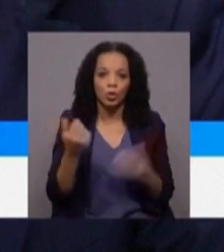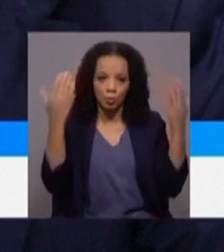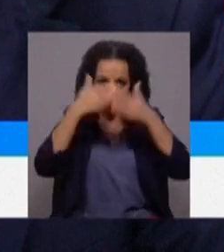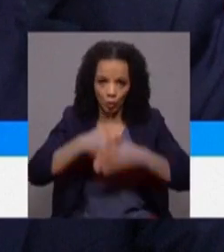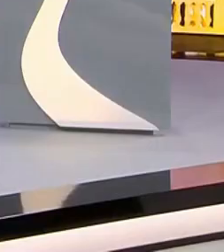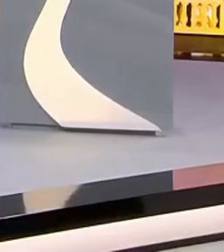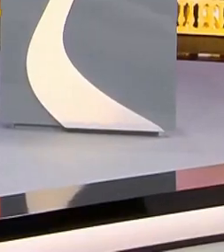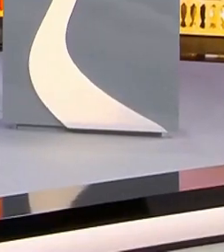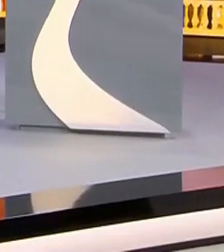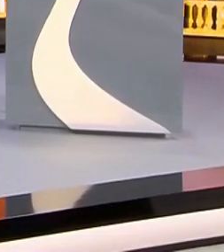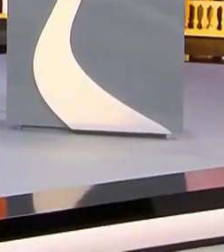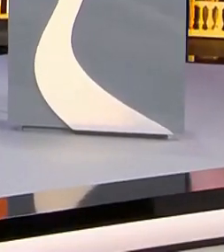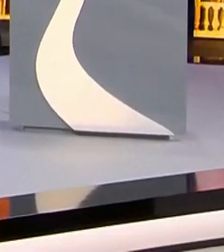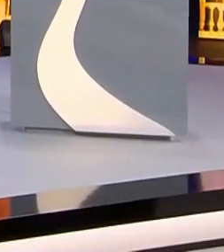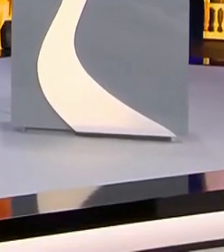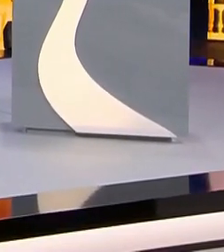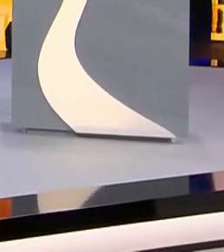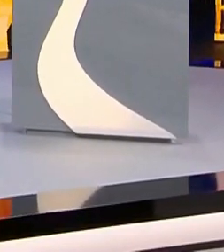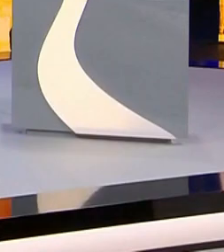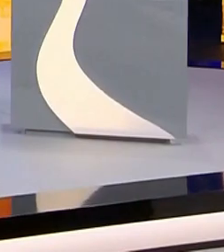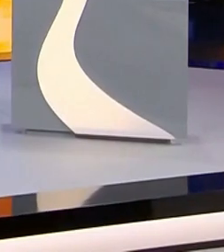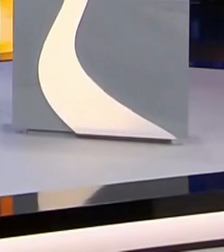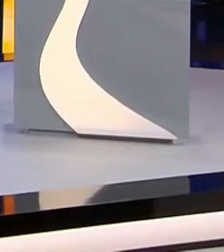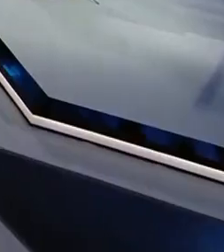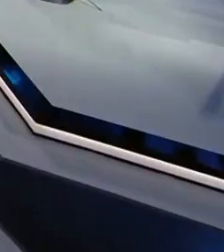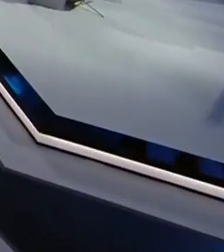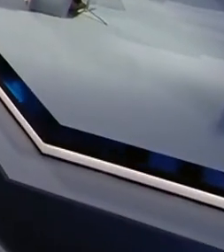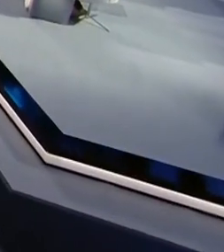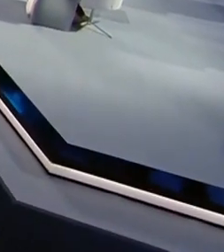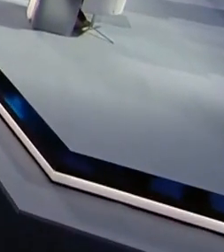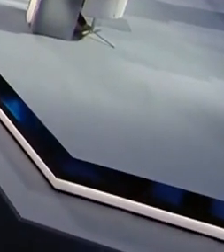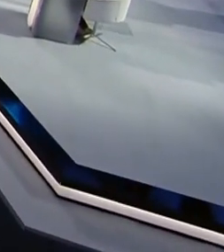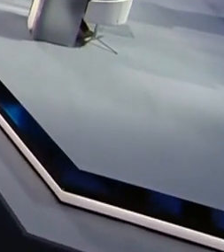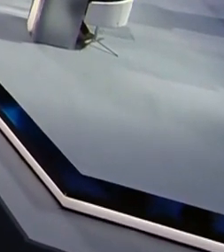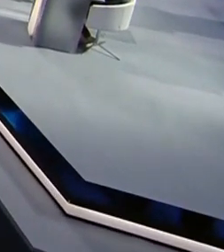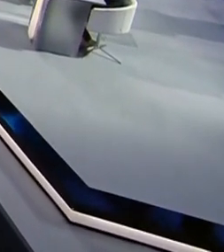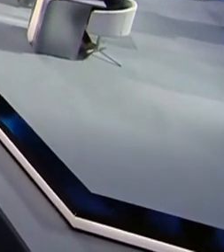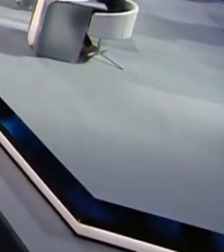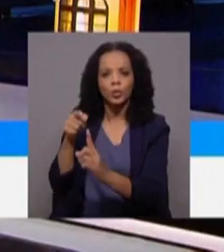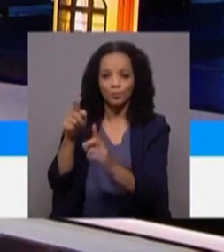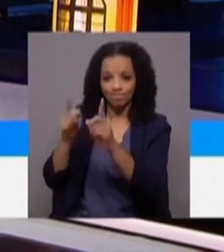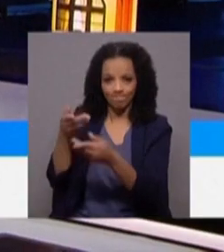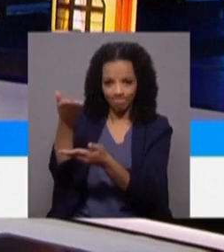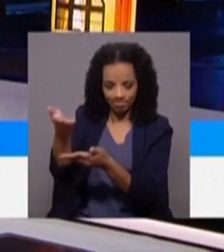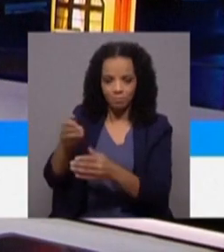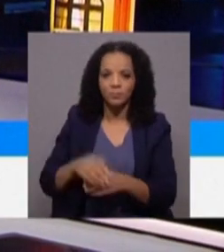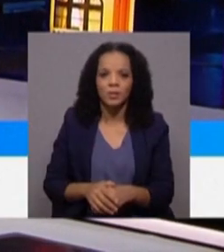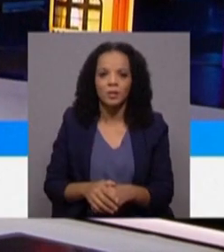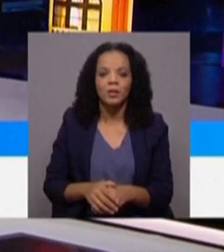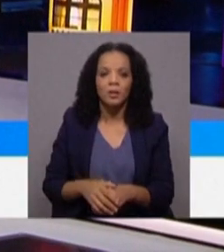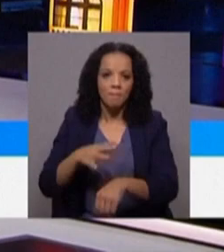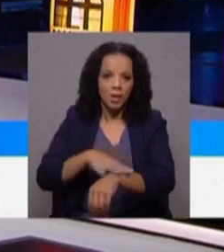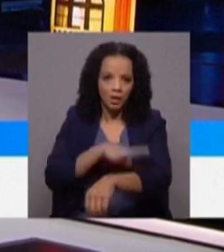Etwas mehr als zwei Wochen vor der Neuwahl in Portugal haben sich Ministerpräsident António Costa und Herausforderer Rui Rio bei